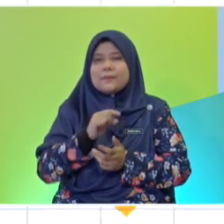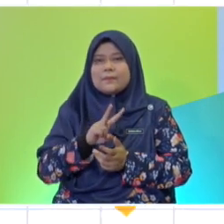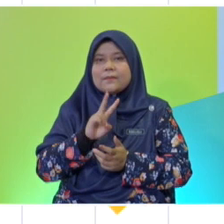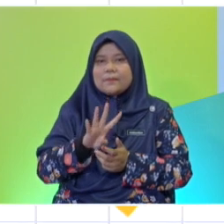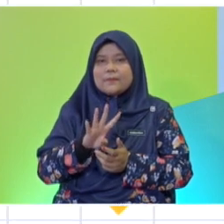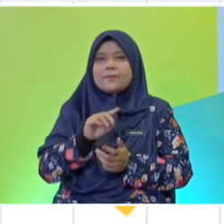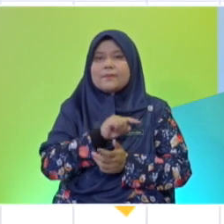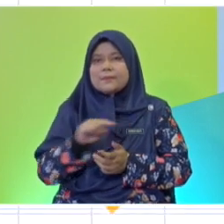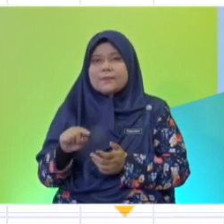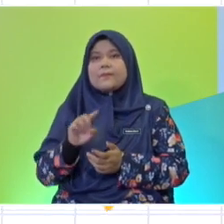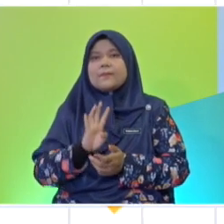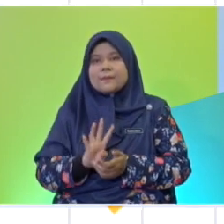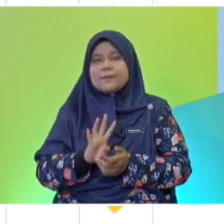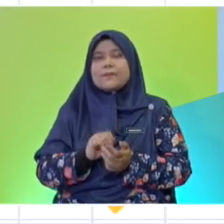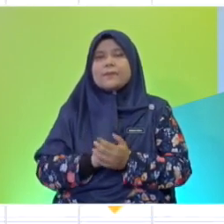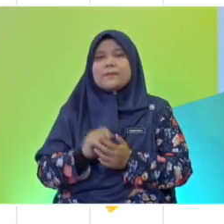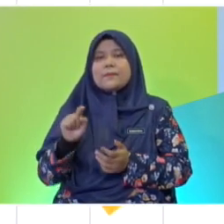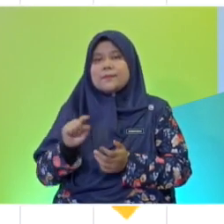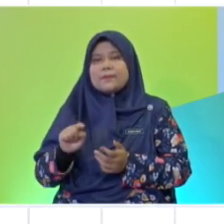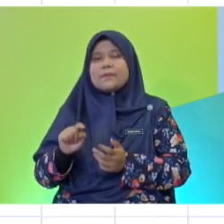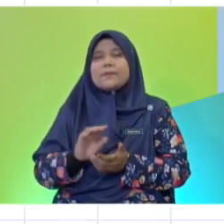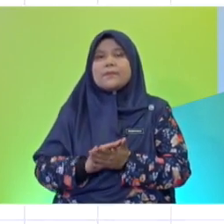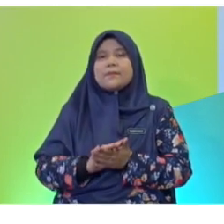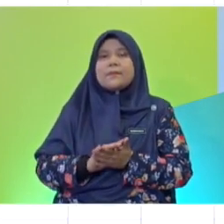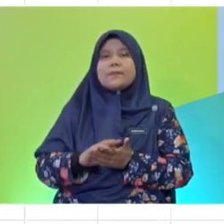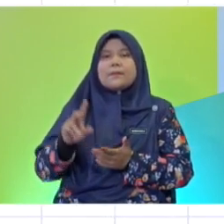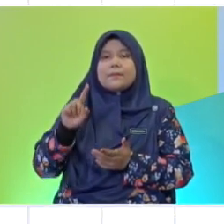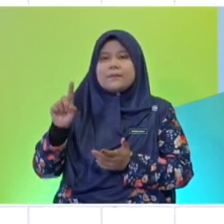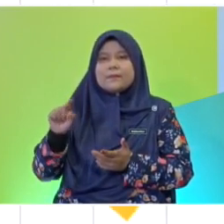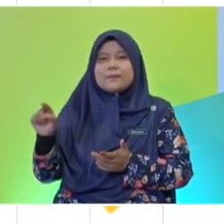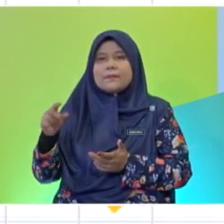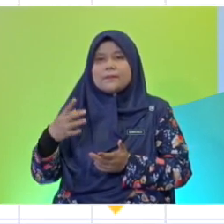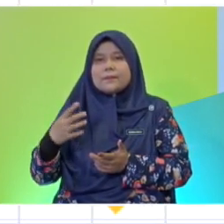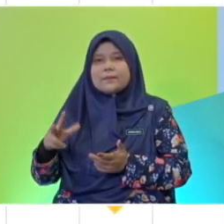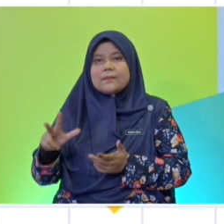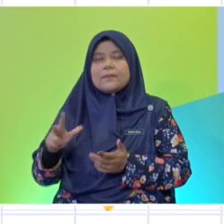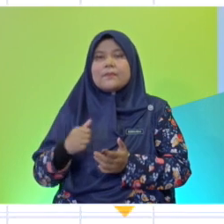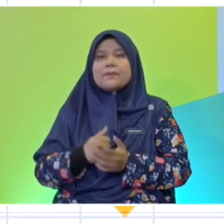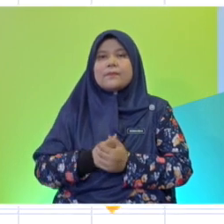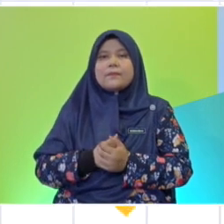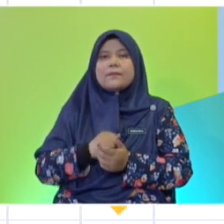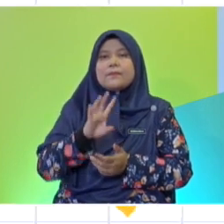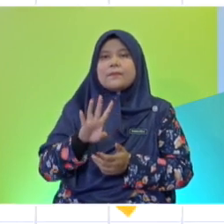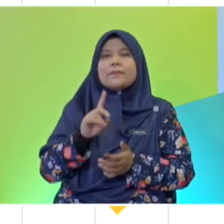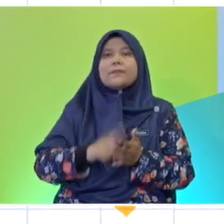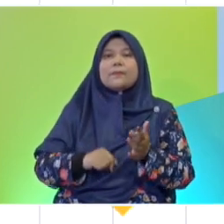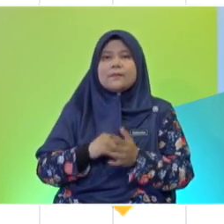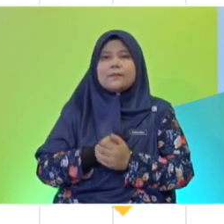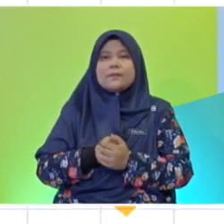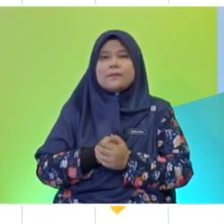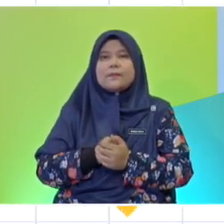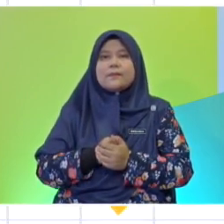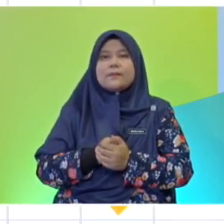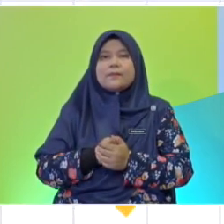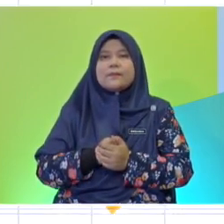cm/4 = 78 cm/13 hasilnya yang 4 tuh blok kayu kemudian